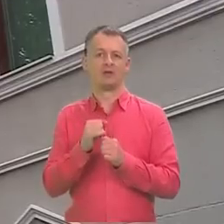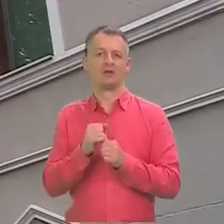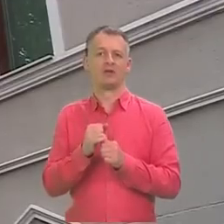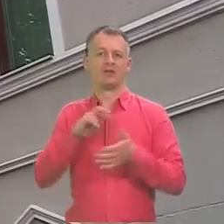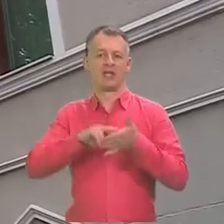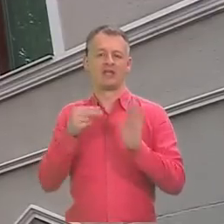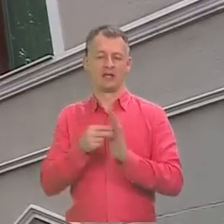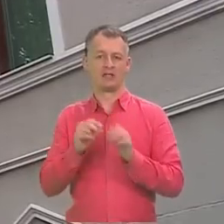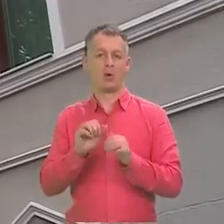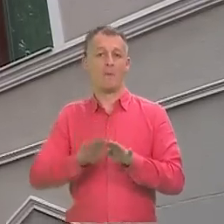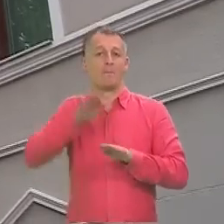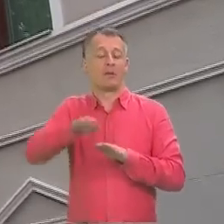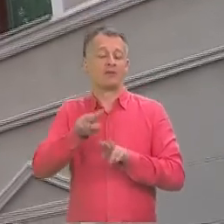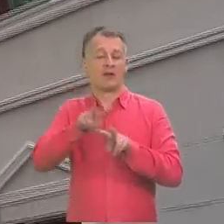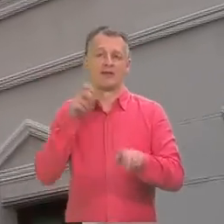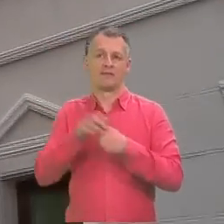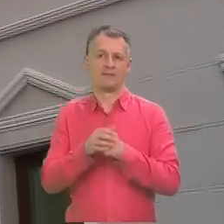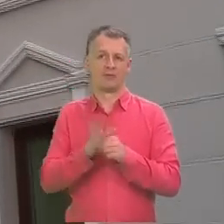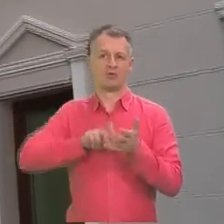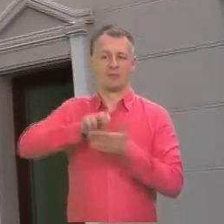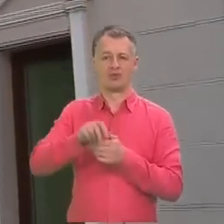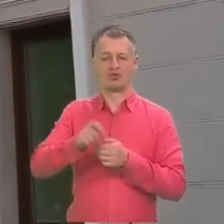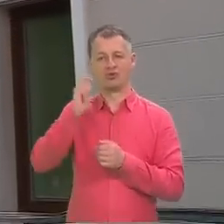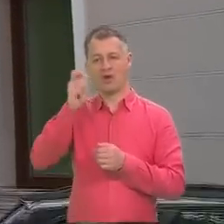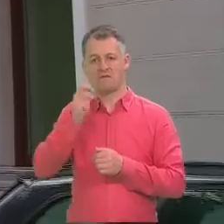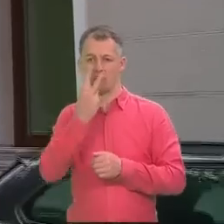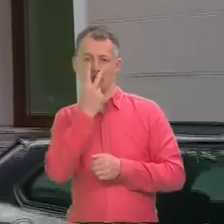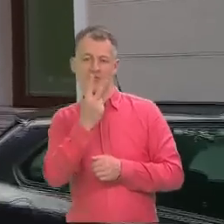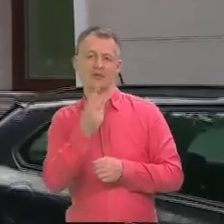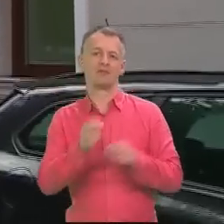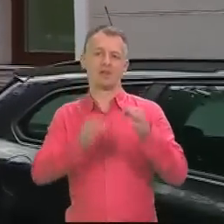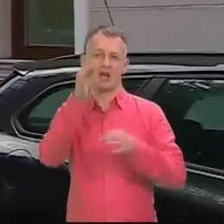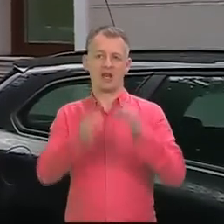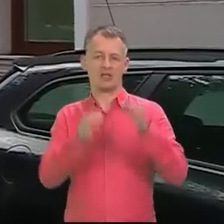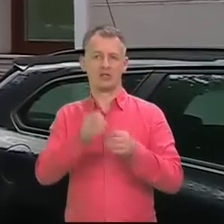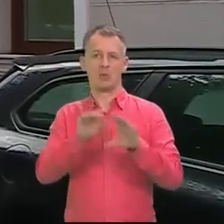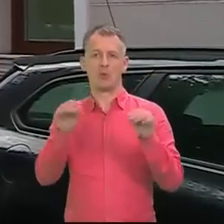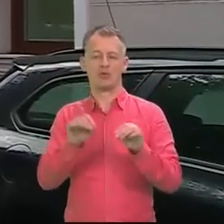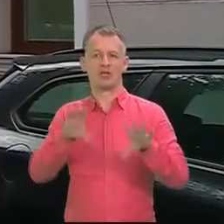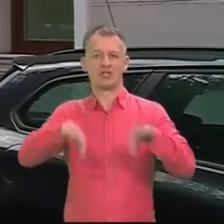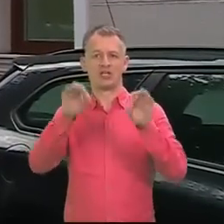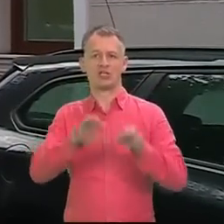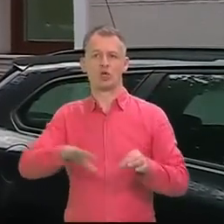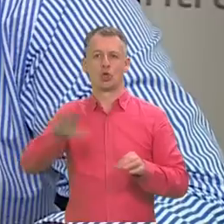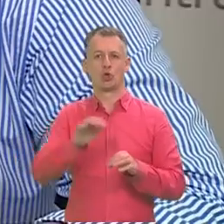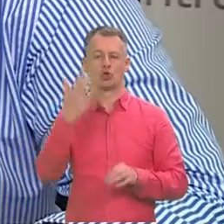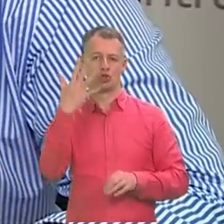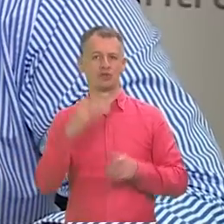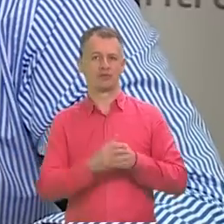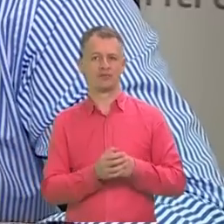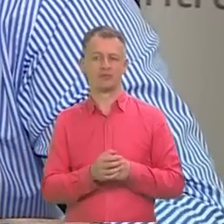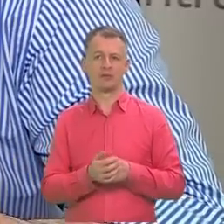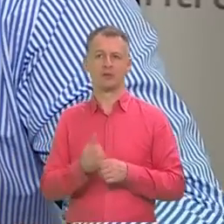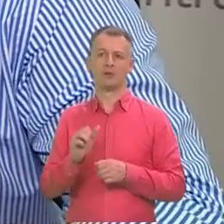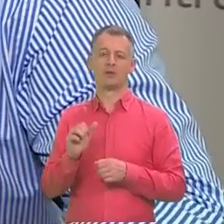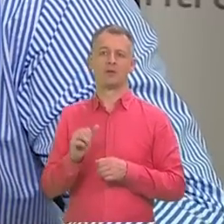de specialiști vor merge pe teren și din exteriorul clădirilor vor face constatările de rigoare. Cele mai multe se găsesc în sectorul 5. Probleme sunt în primul rând